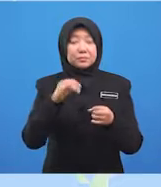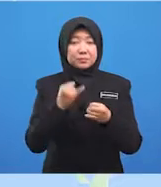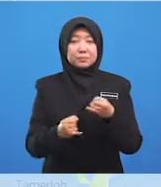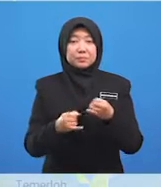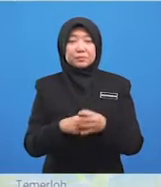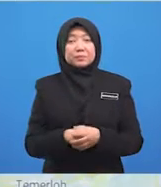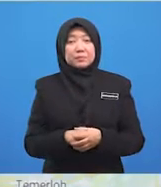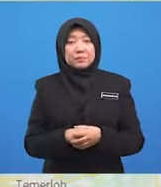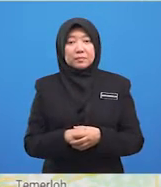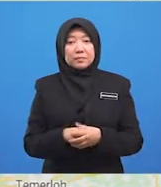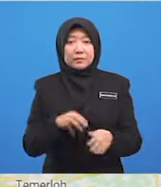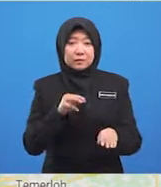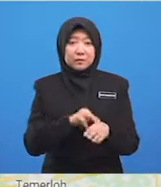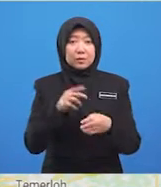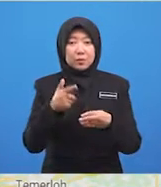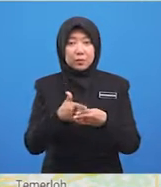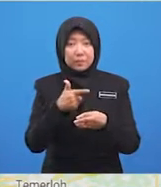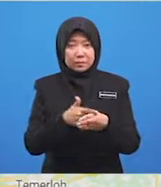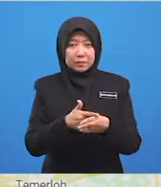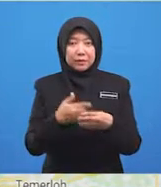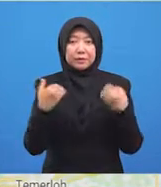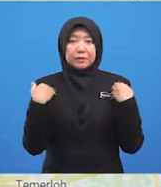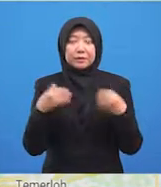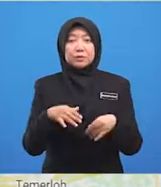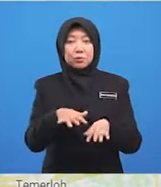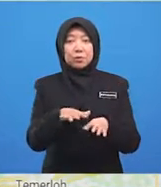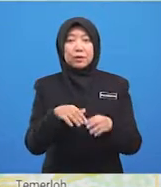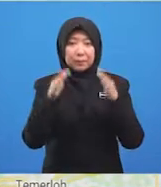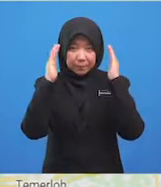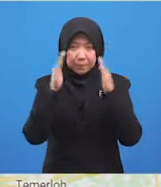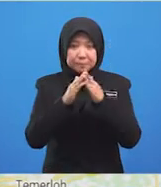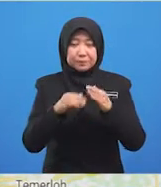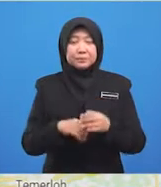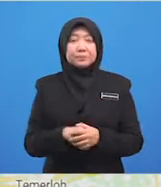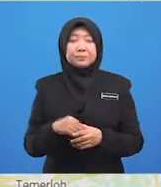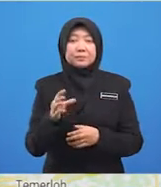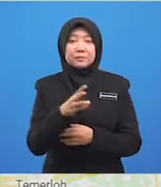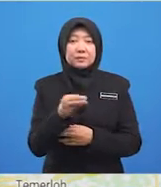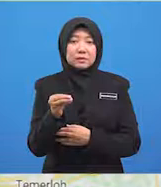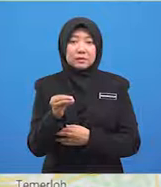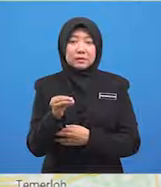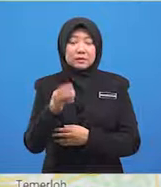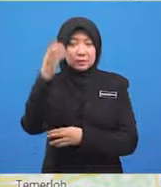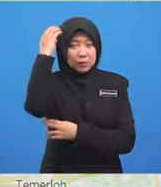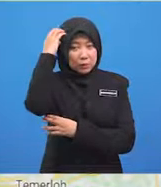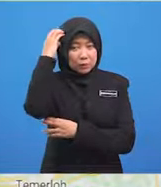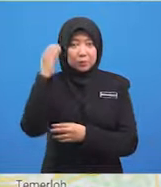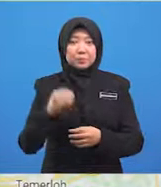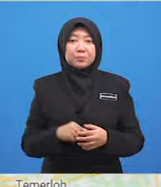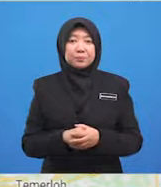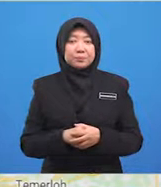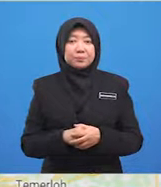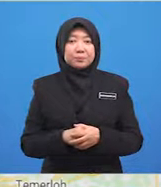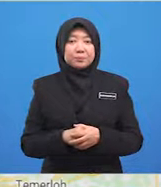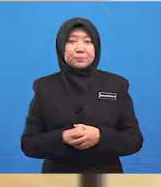yaitu zaman logam berapa di sungai tebelian paham dan lembah berendam di Selangor